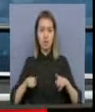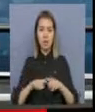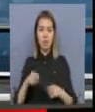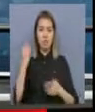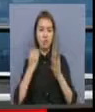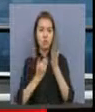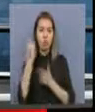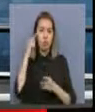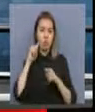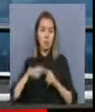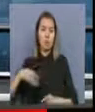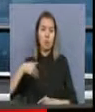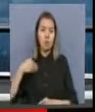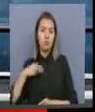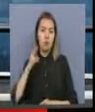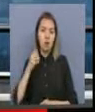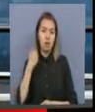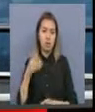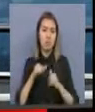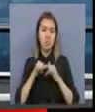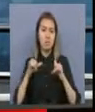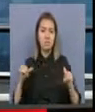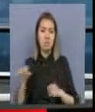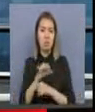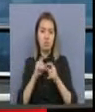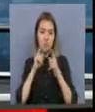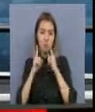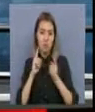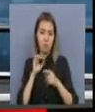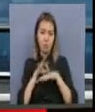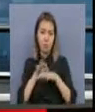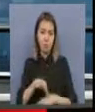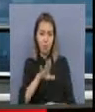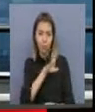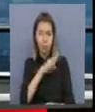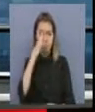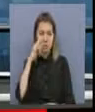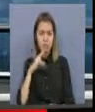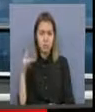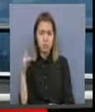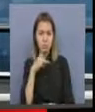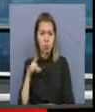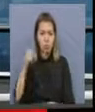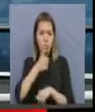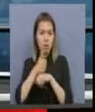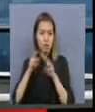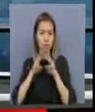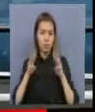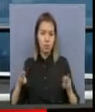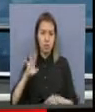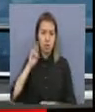жоғары технологияларды пайдалану және дамыту жолдарын талқылауға арналған дөңгелек үстел өтті. Жиынға Қазақстан Республикасының парламенті